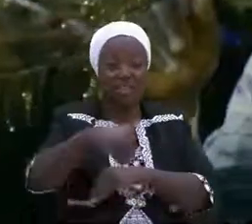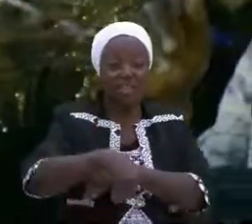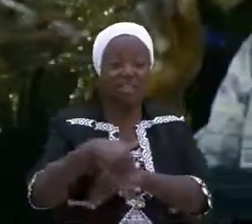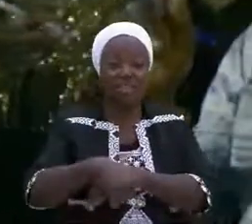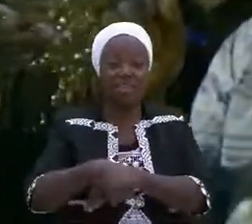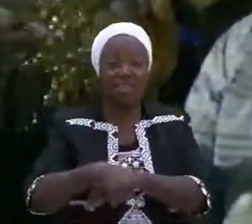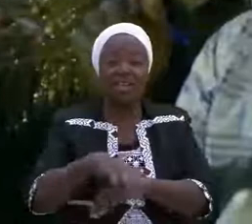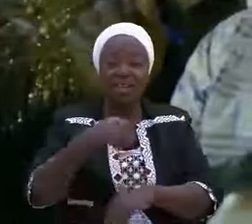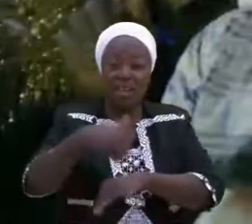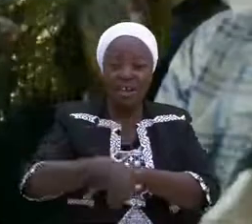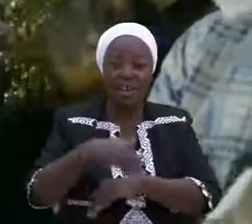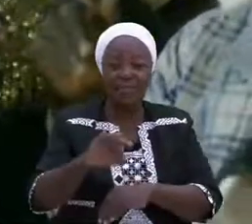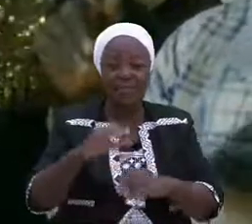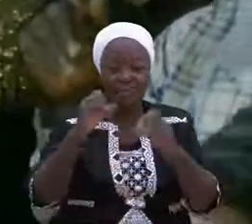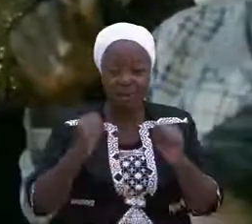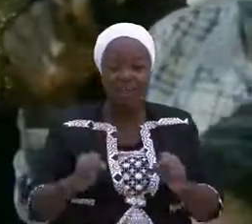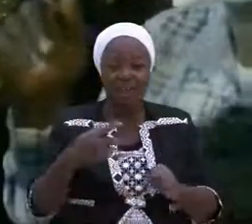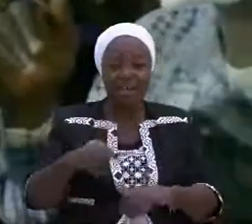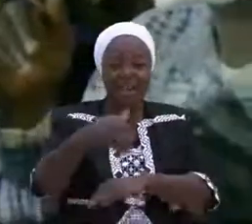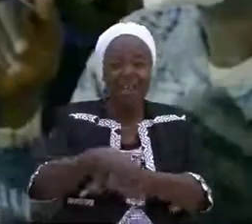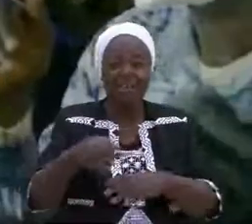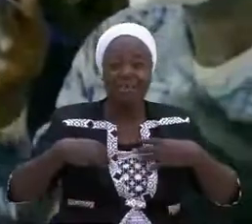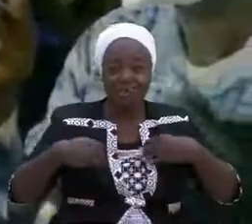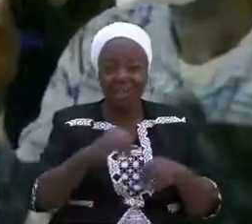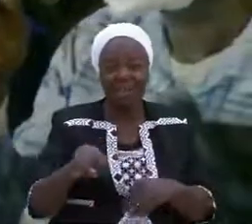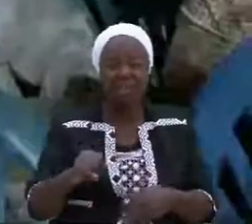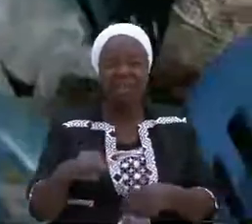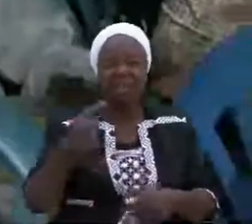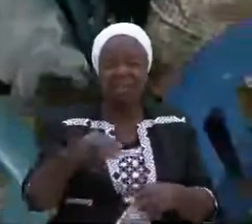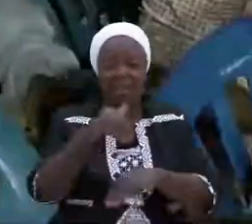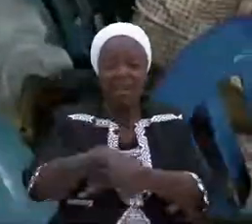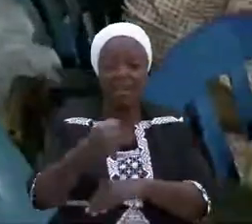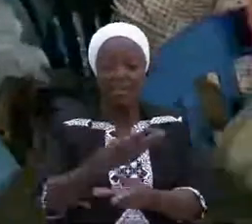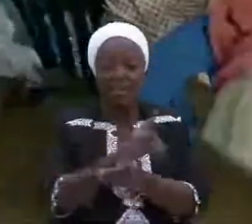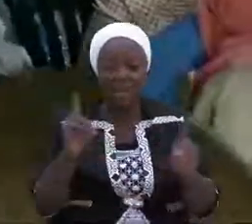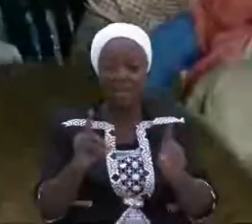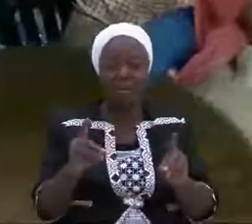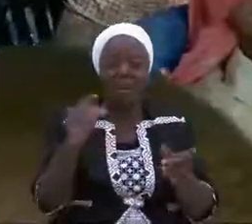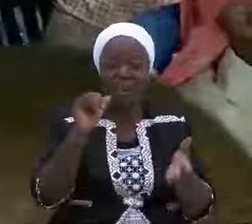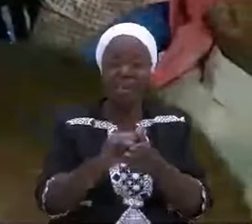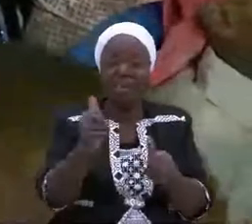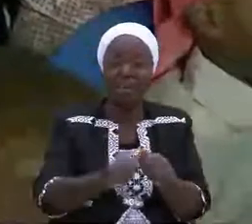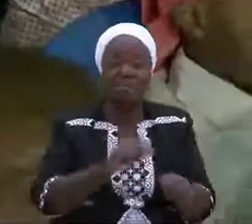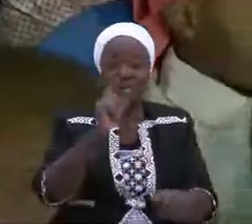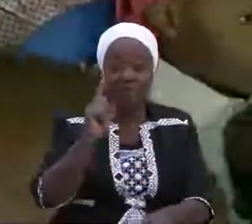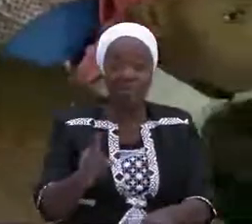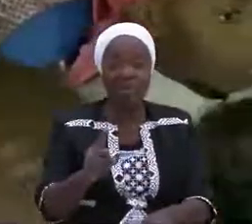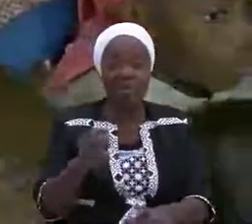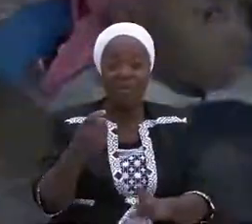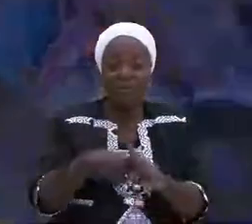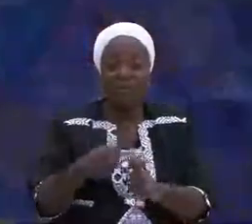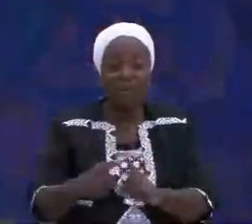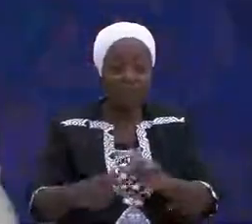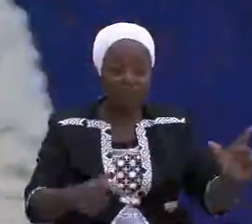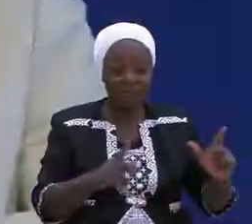puissance, la soirée de guérison, la soirée de délivrance. Quiconque, tout